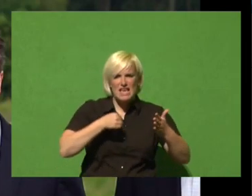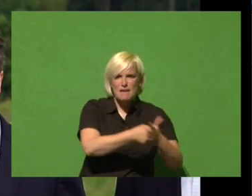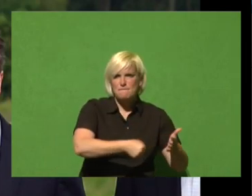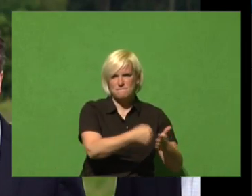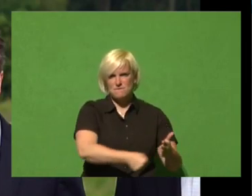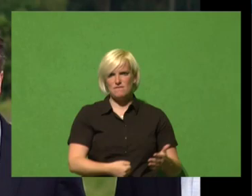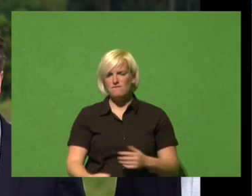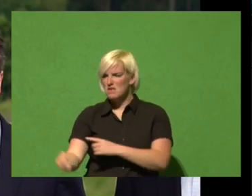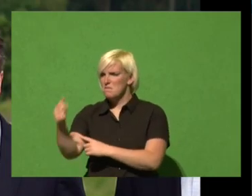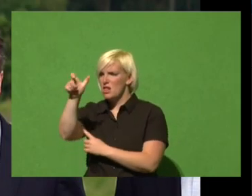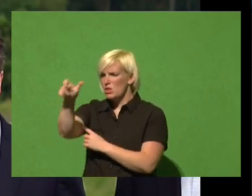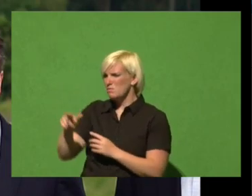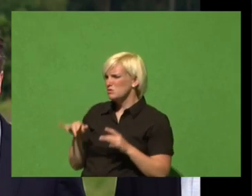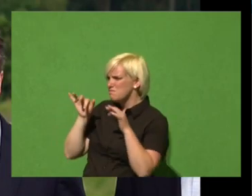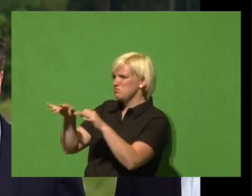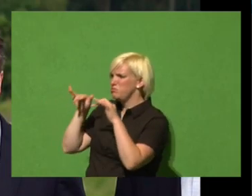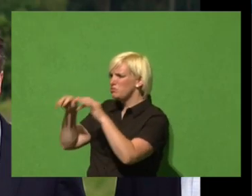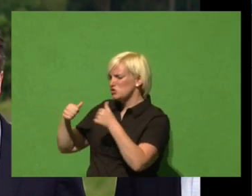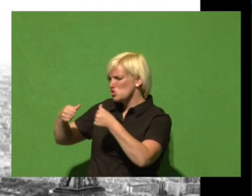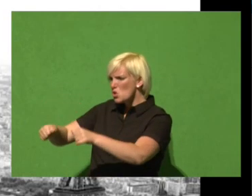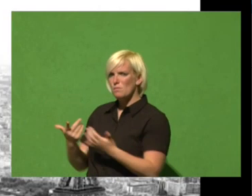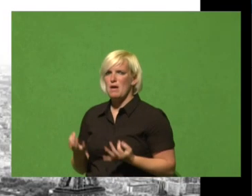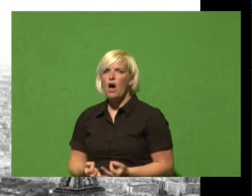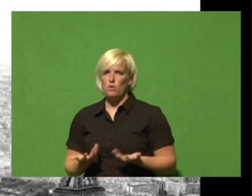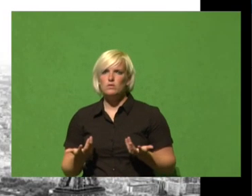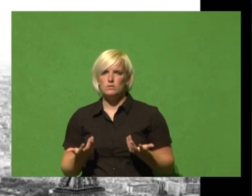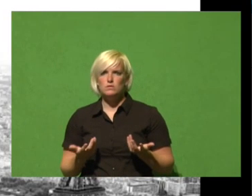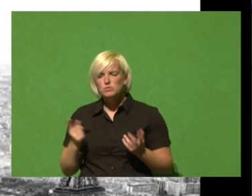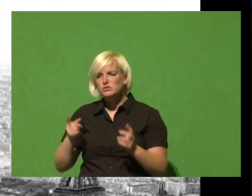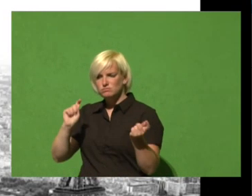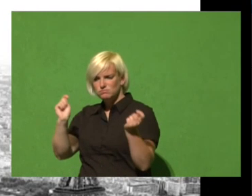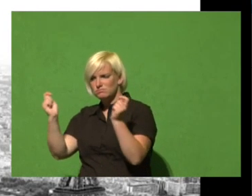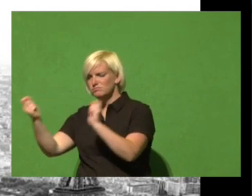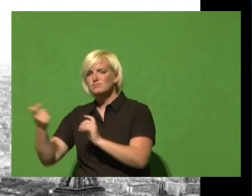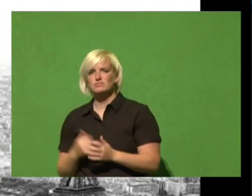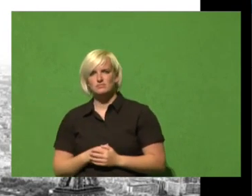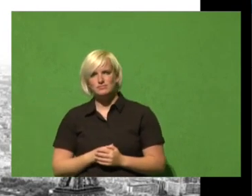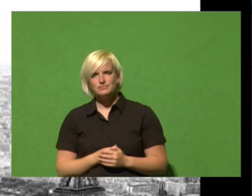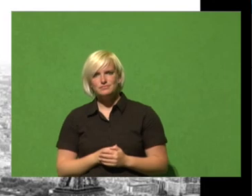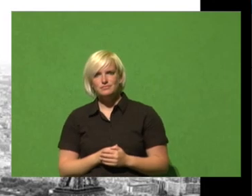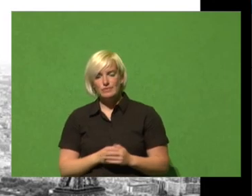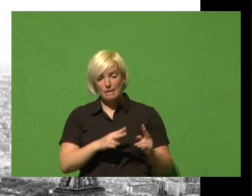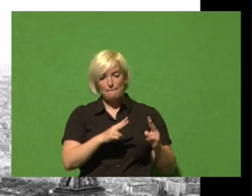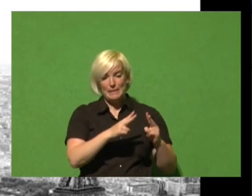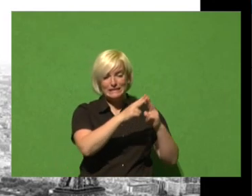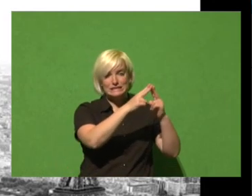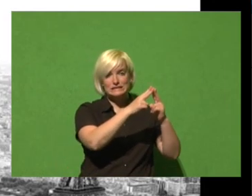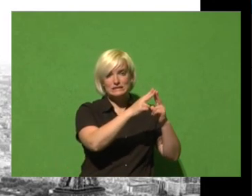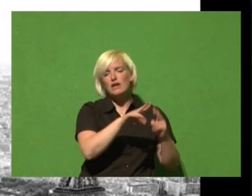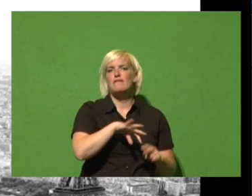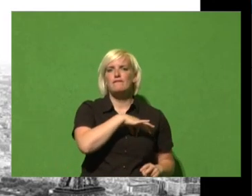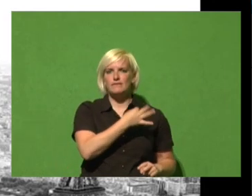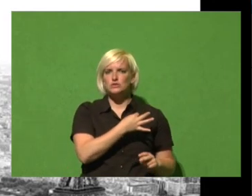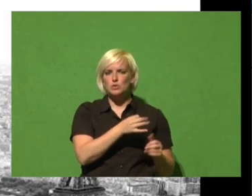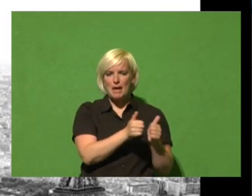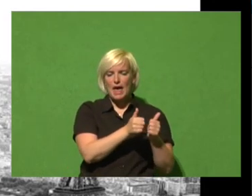die Mächtigen dieser Welt ausüben wollen, damit sich daran was ändert. Und Paris, das haben unsere Französinnen und Franzosen ganz klar